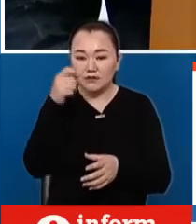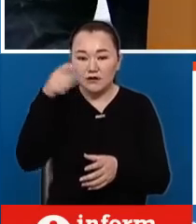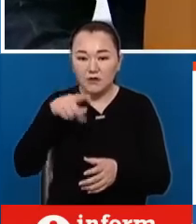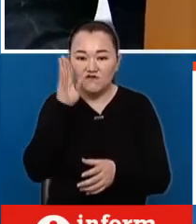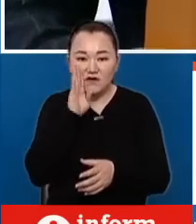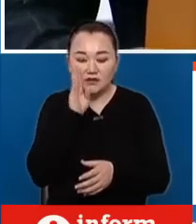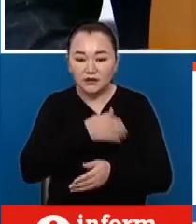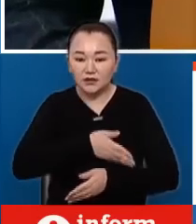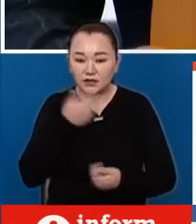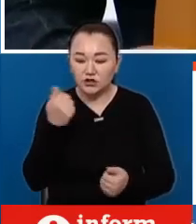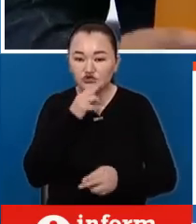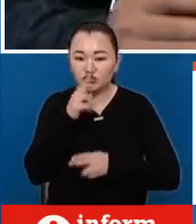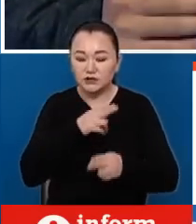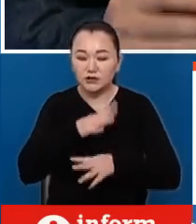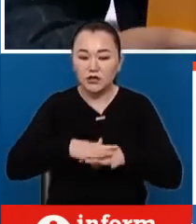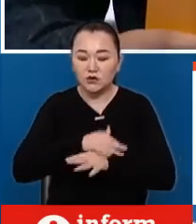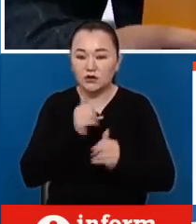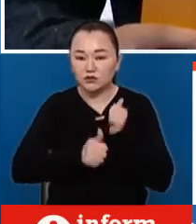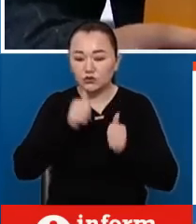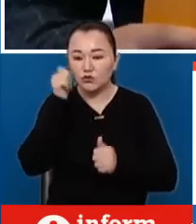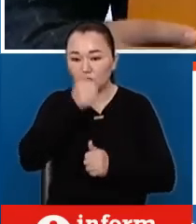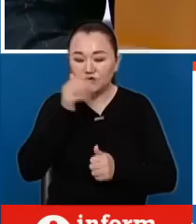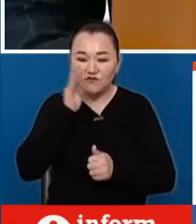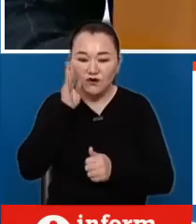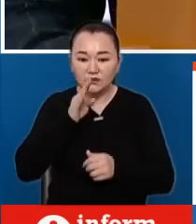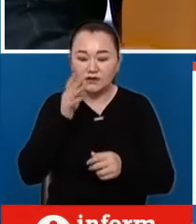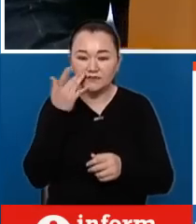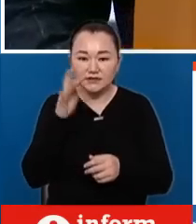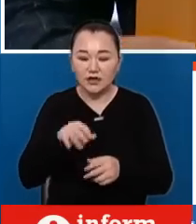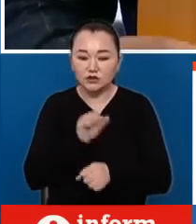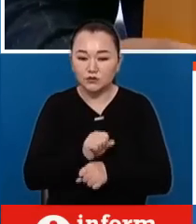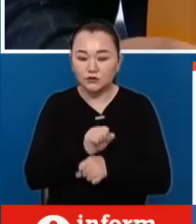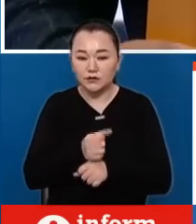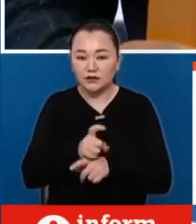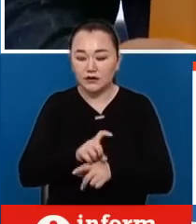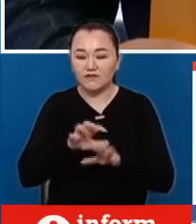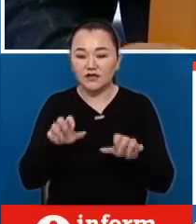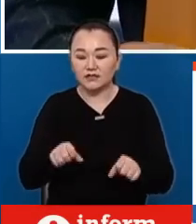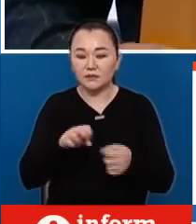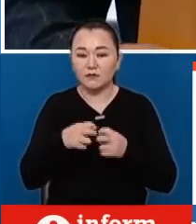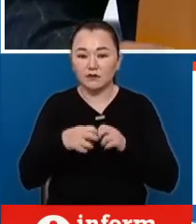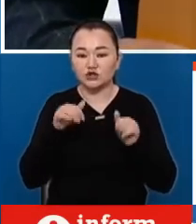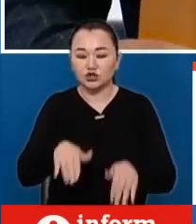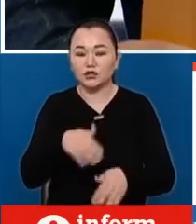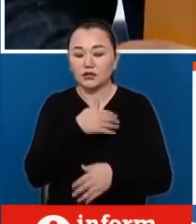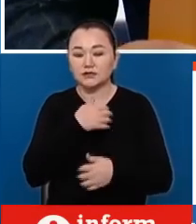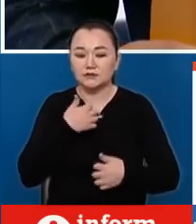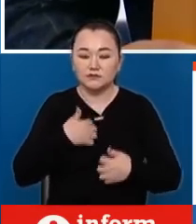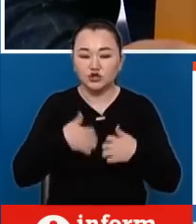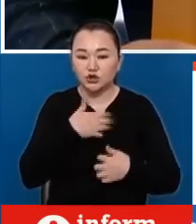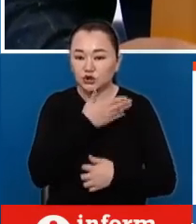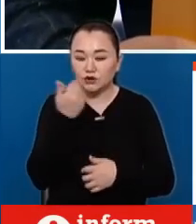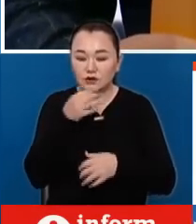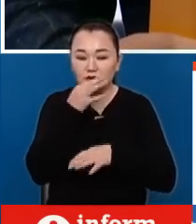отыр. Айтуларынша халық жылда ауыз судан тарығады, бірақ бұл мәселені шешуге биліктегілер асықпай отыр дейді. Ал жауаптылар